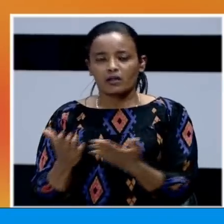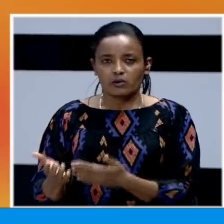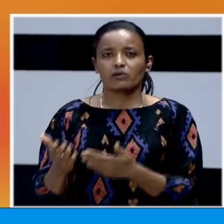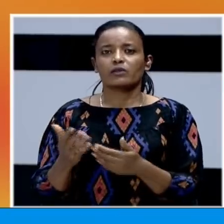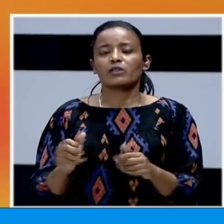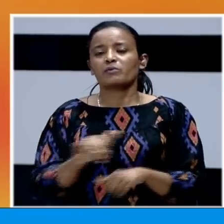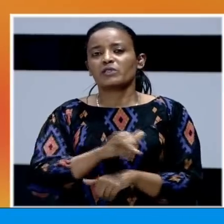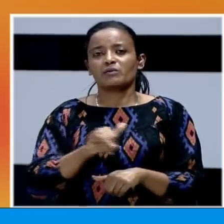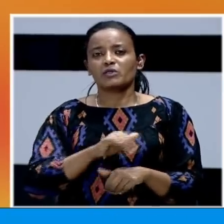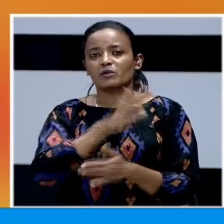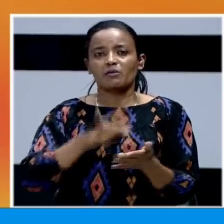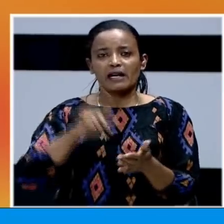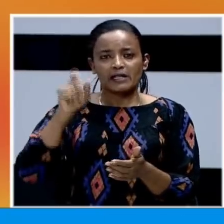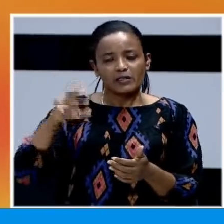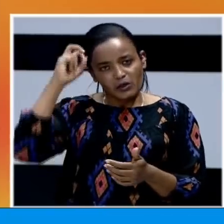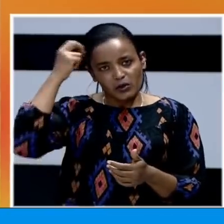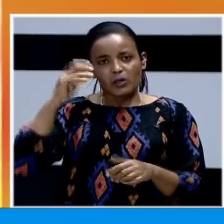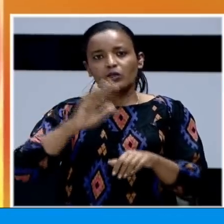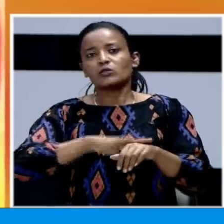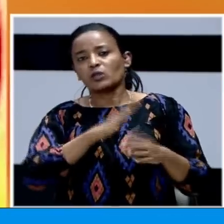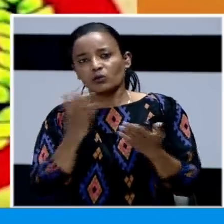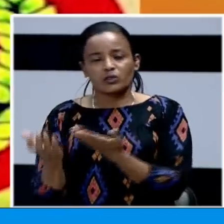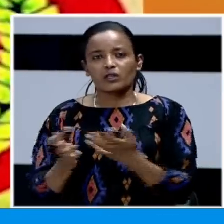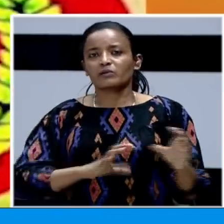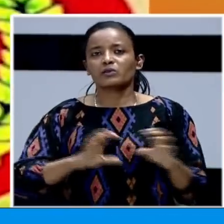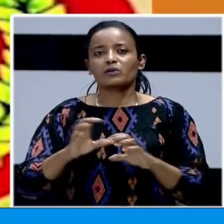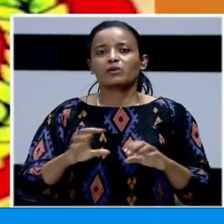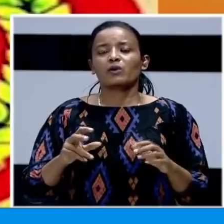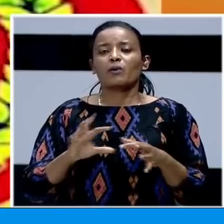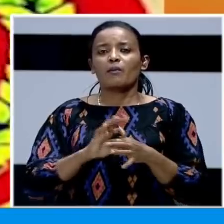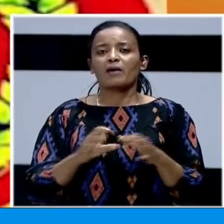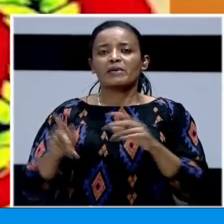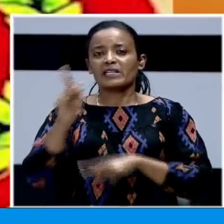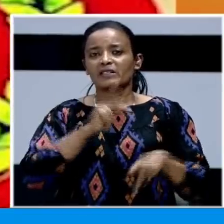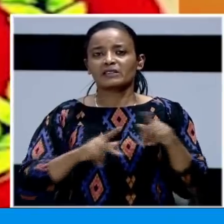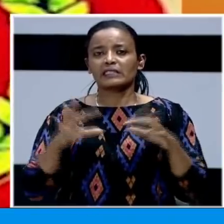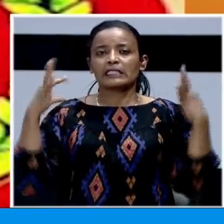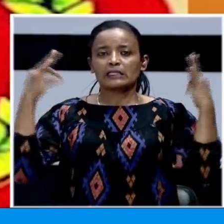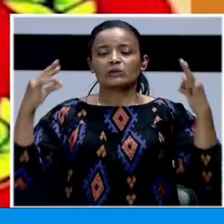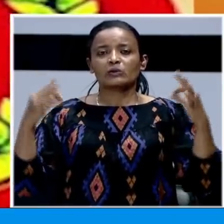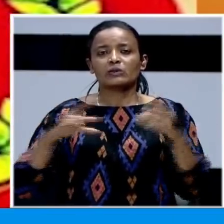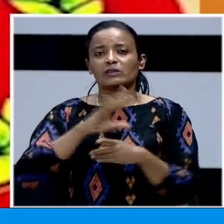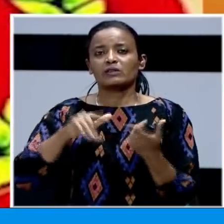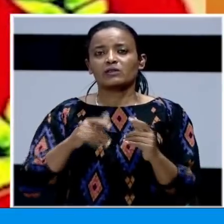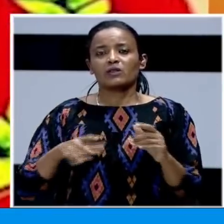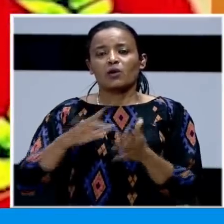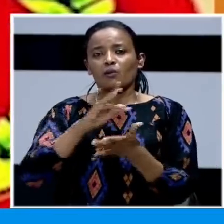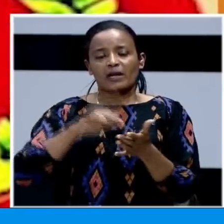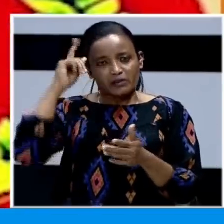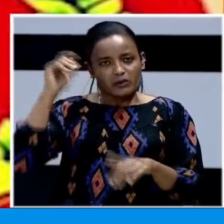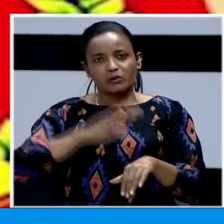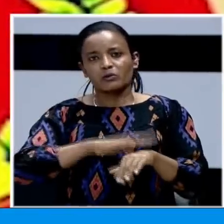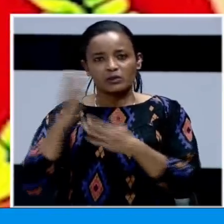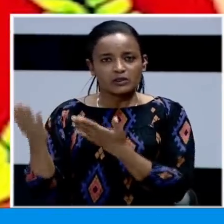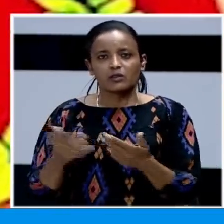حات بتمساسا لي ما كلاي كوميتي هو حات تصويت كابز قبر اللهم حادة محورات حفاشن سيفيكن كلنا أيوم ما كلاي كوميتي أبز غربو